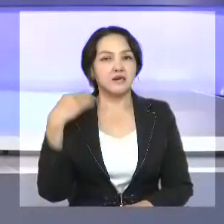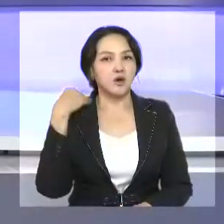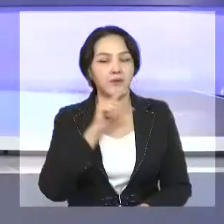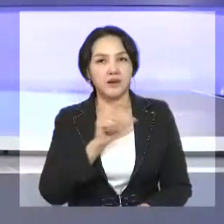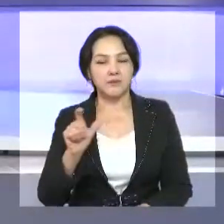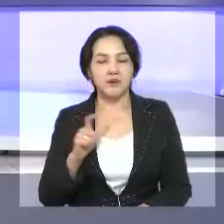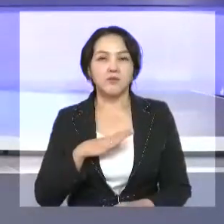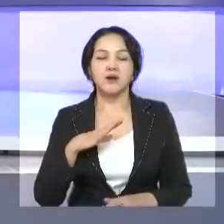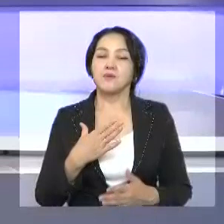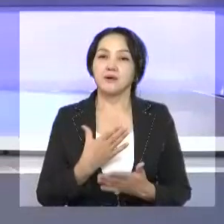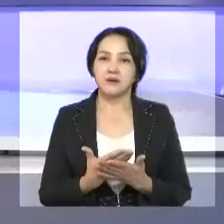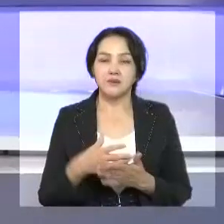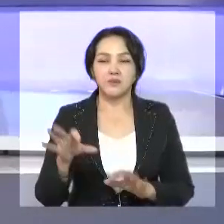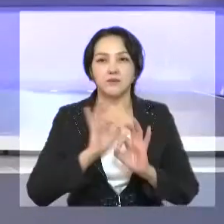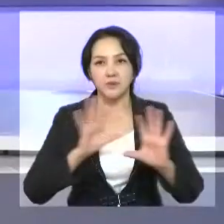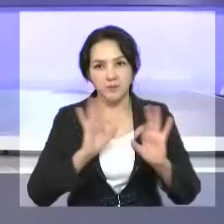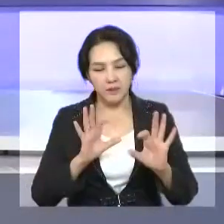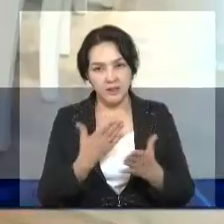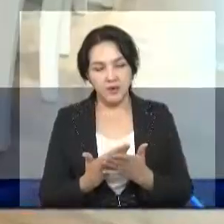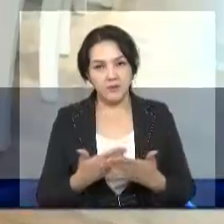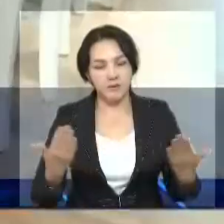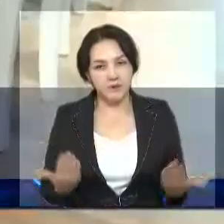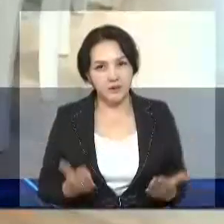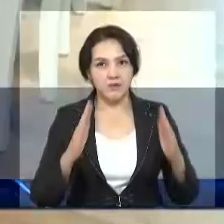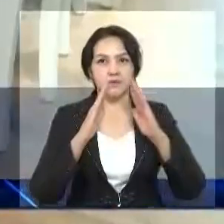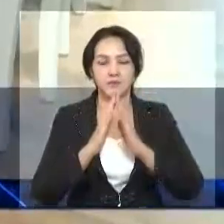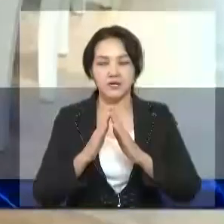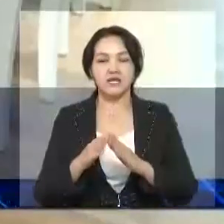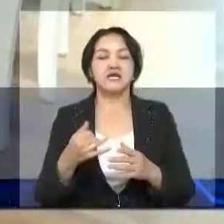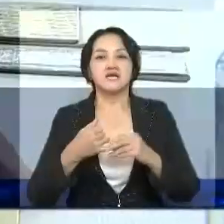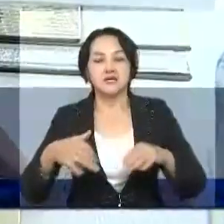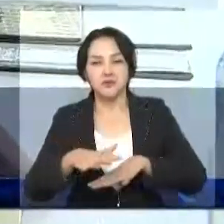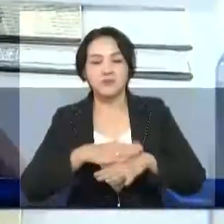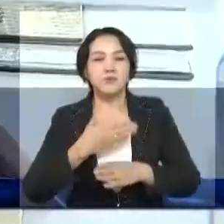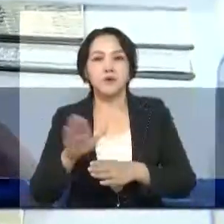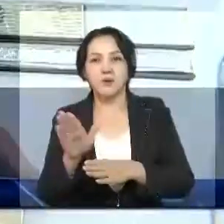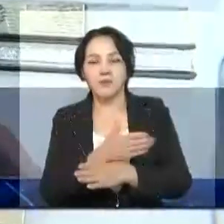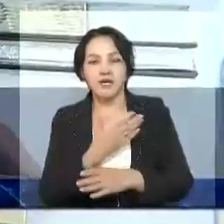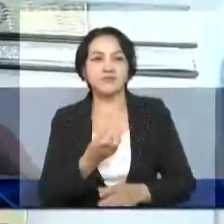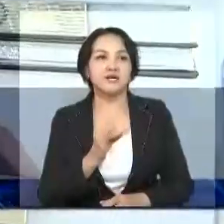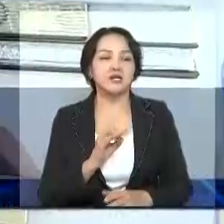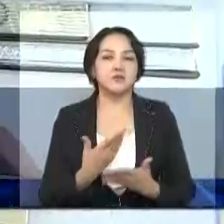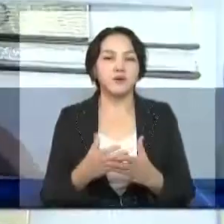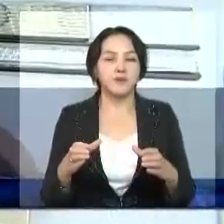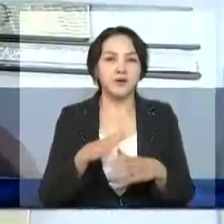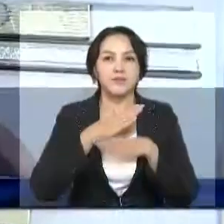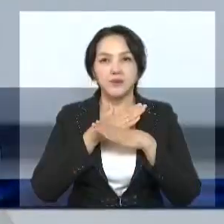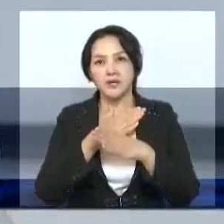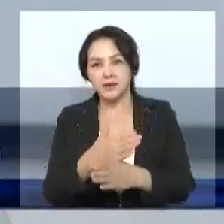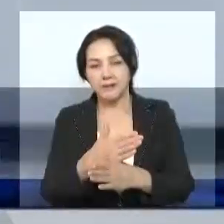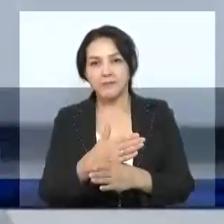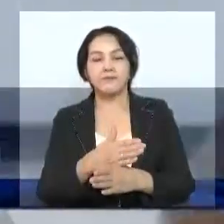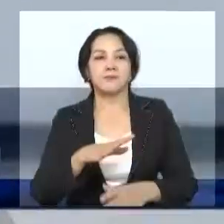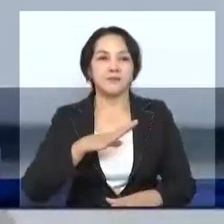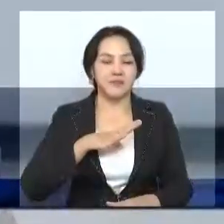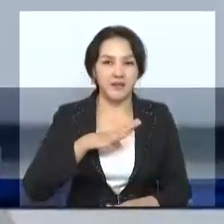мәселелерін айтып жүгінді. Облыс тұрғындарын тұрғын үймен қамтамасыз ету, жер телімін бөлу, коммуналдық және әлеуметтік көмек көрсету